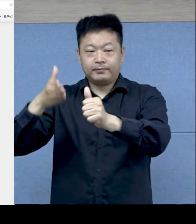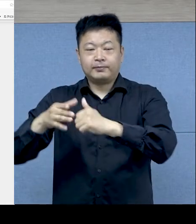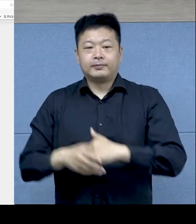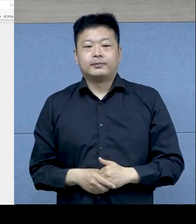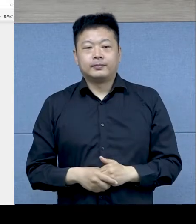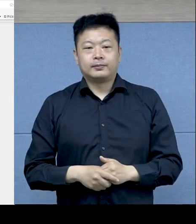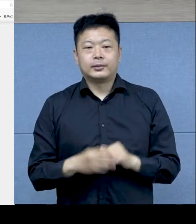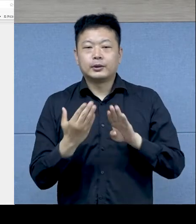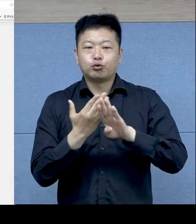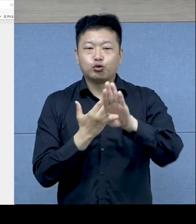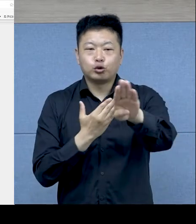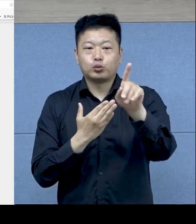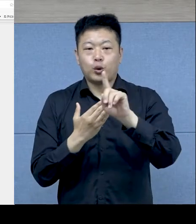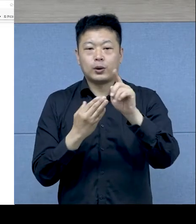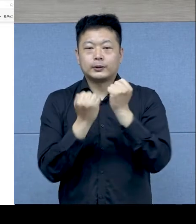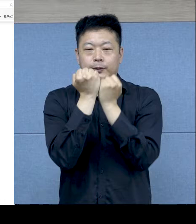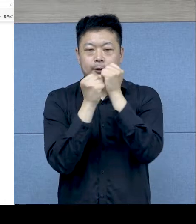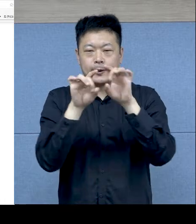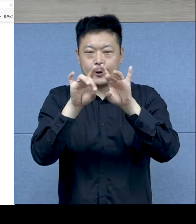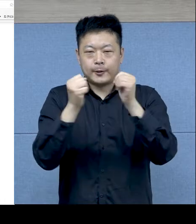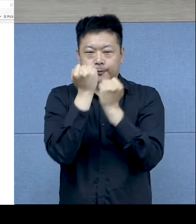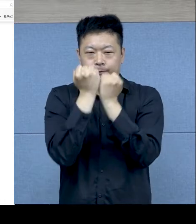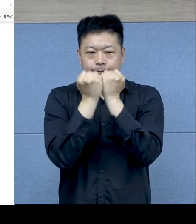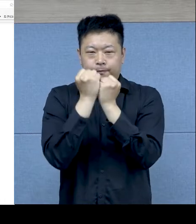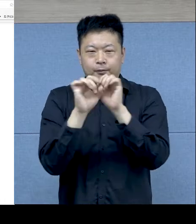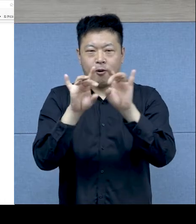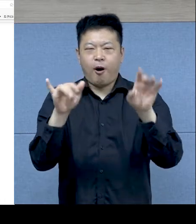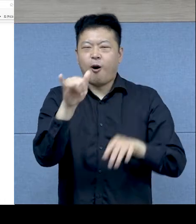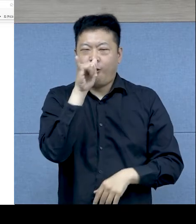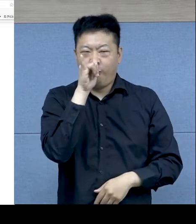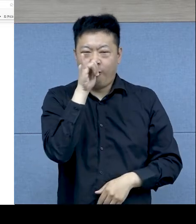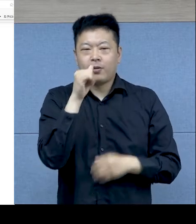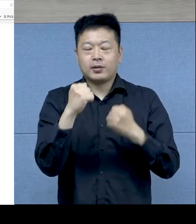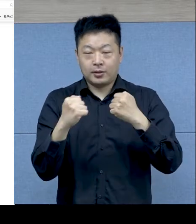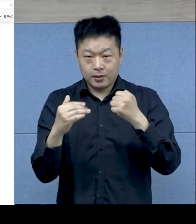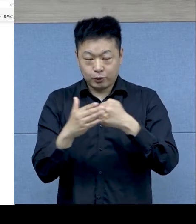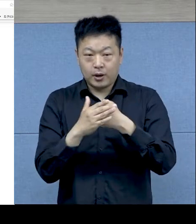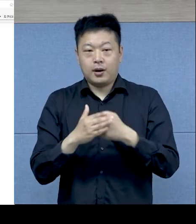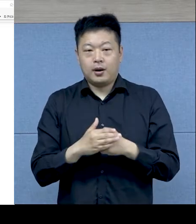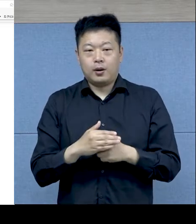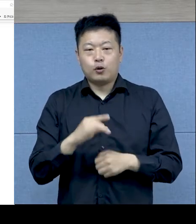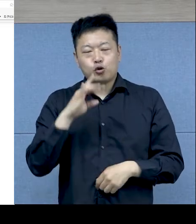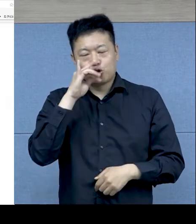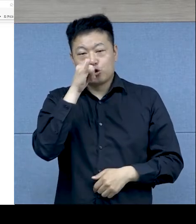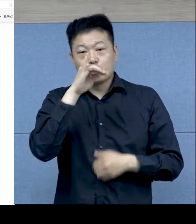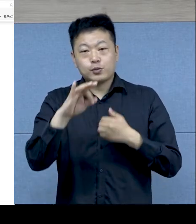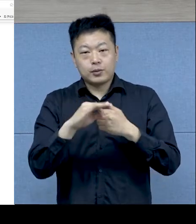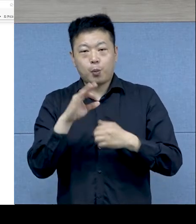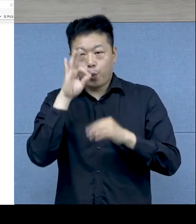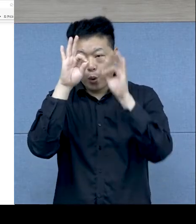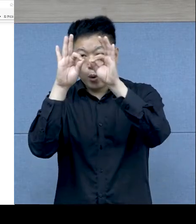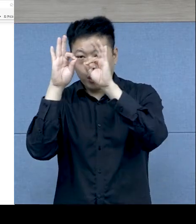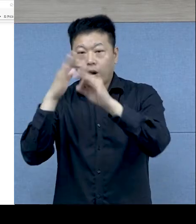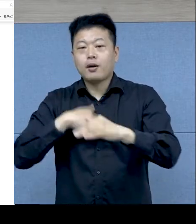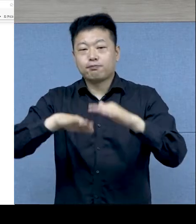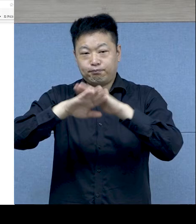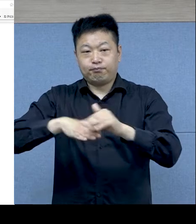이후에 세부 항목별로 자세히 설명이 되어 있으니 궁금하신 것도 참고하시면